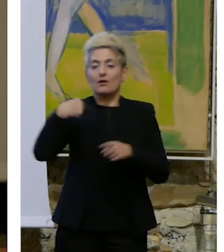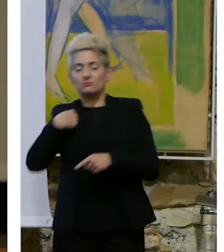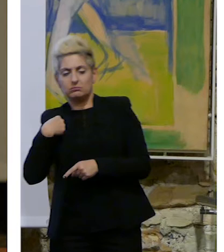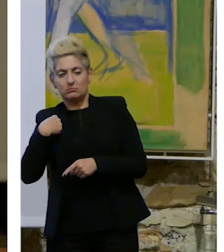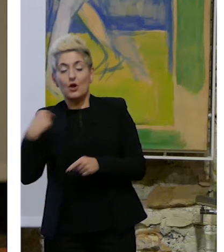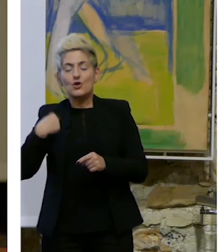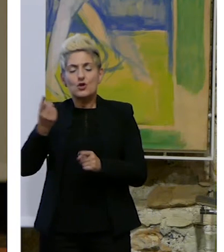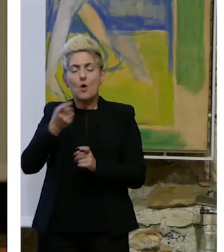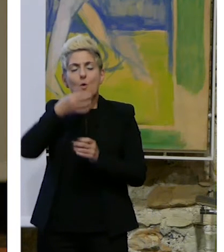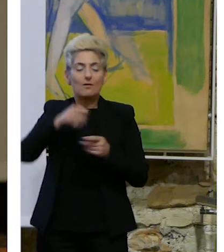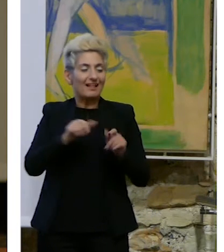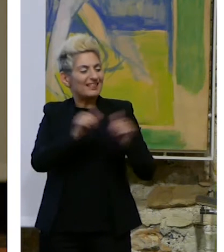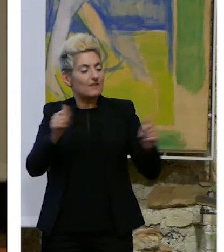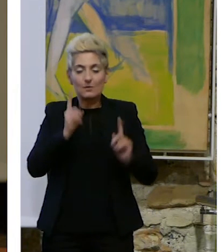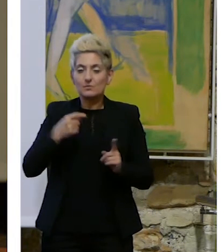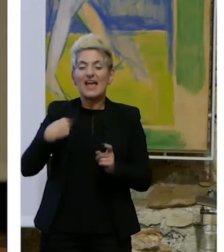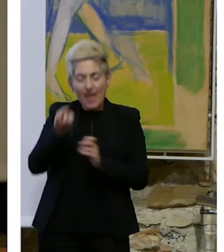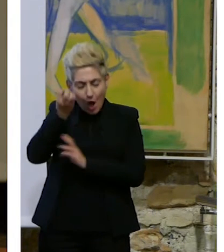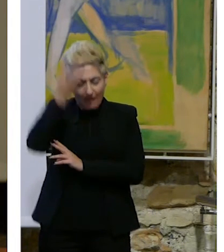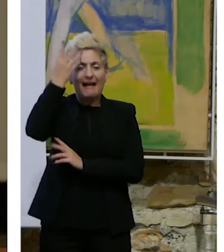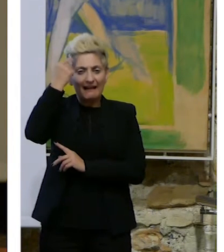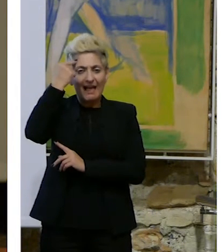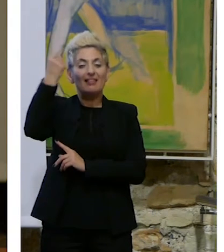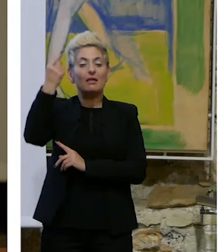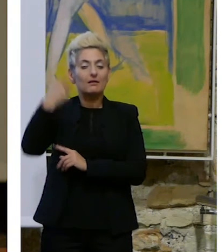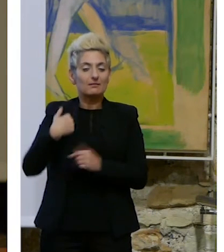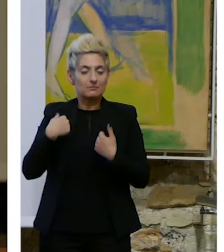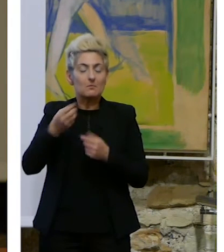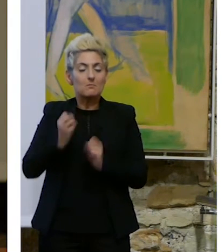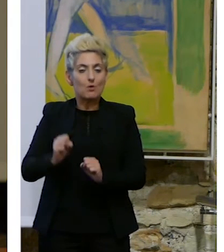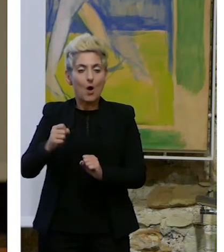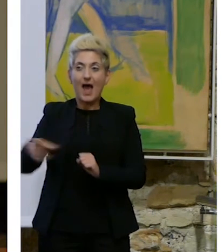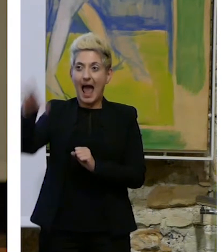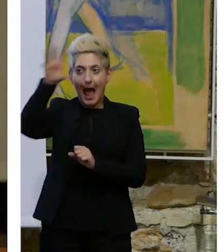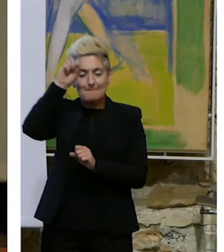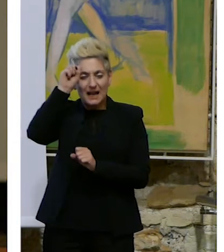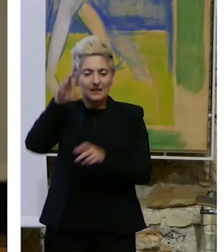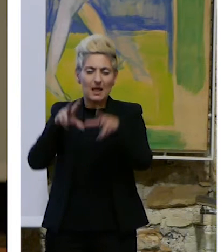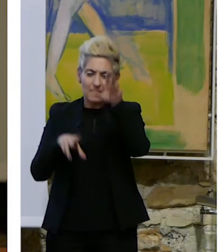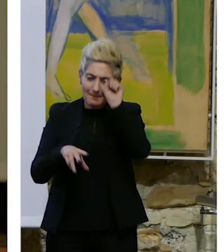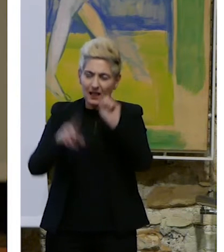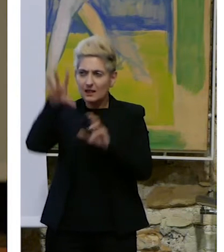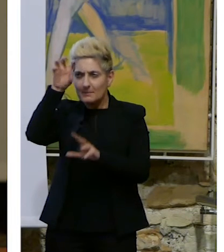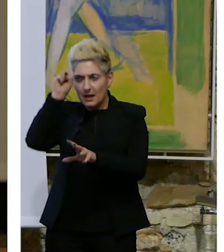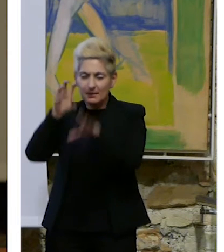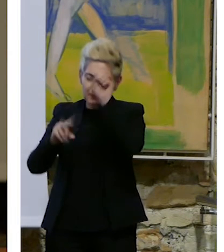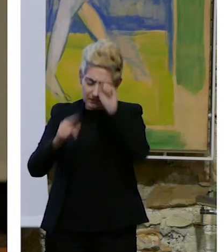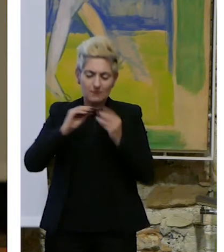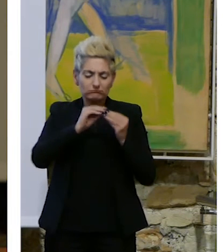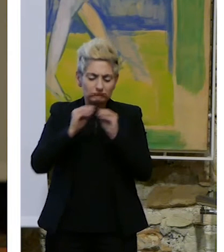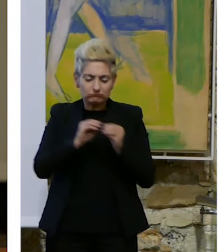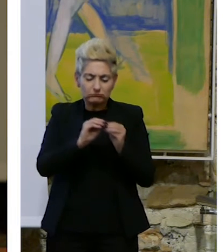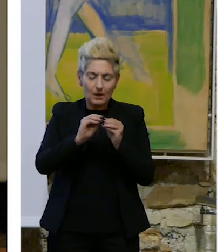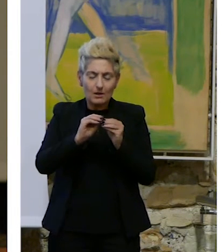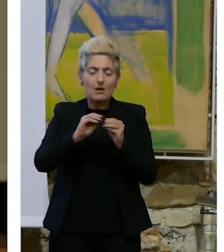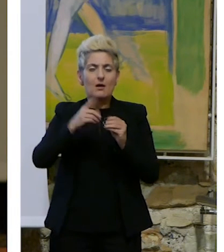creativo mi dà la possibilità di usare ciò che apprendo attraverso i meccanismi più complessi, più